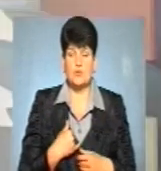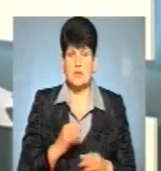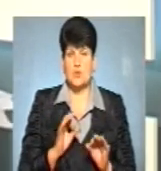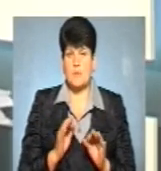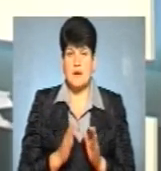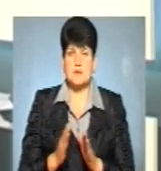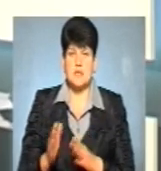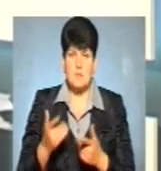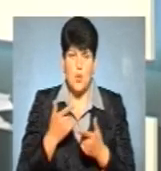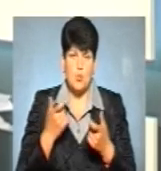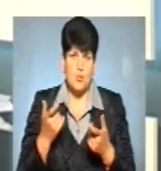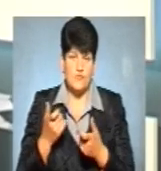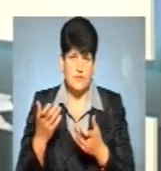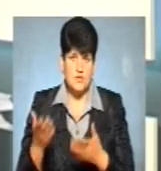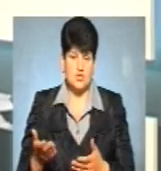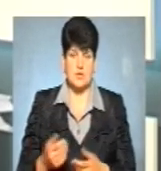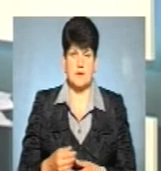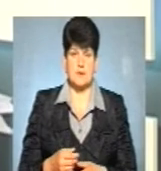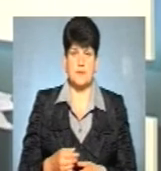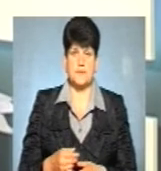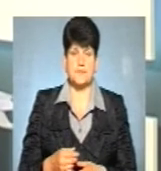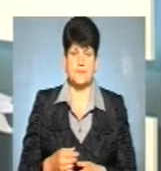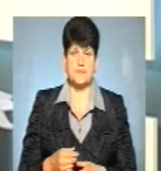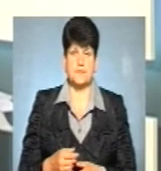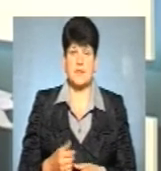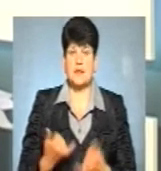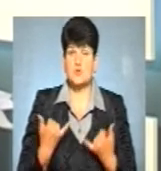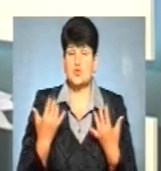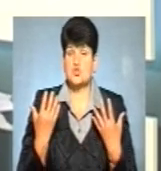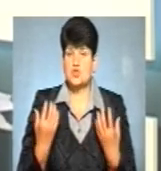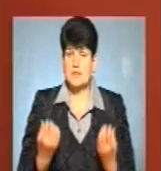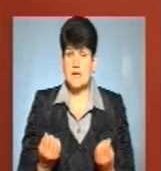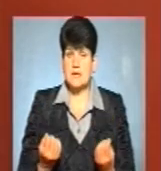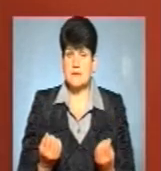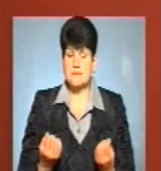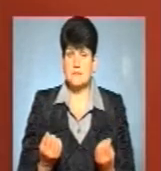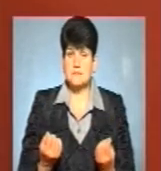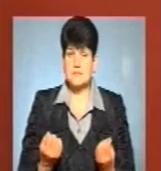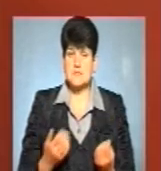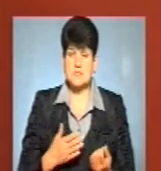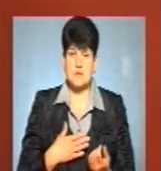система оповіщення. Знову ж таки, на сьогоднішній день,